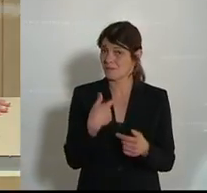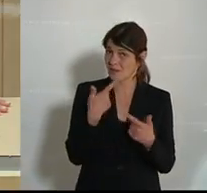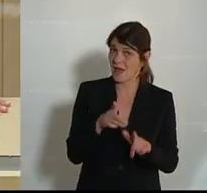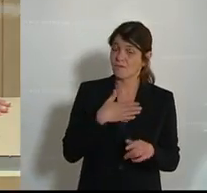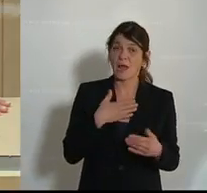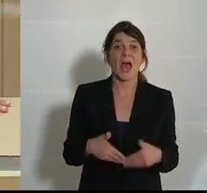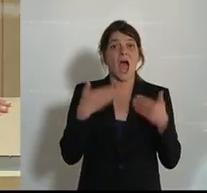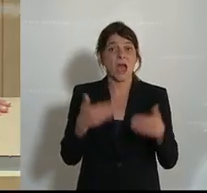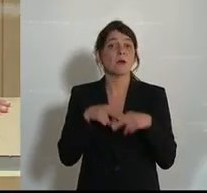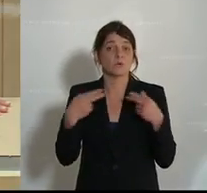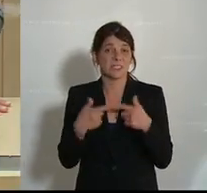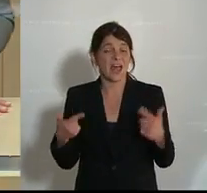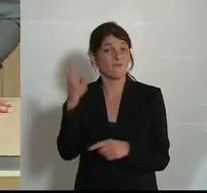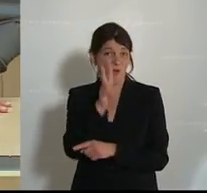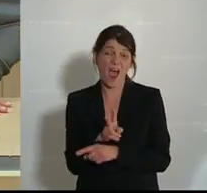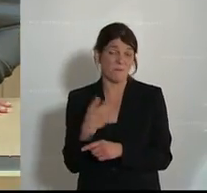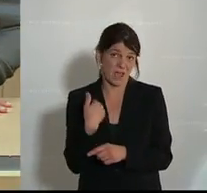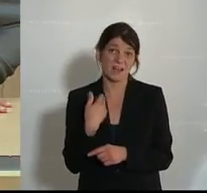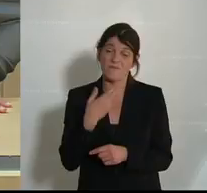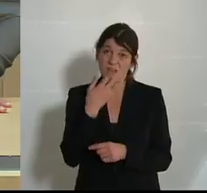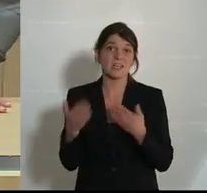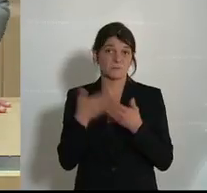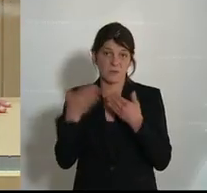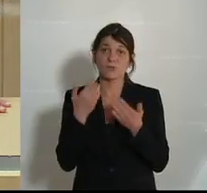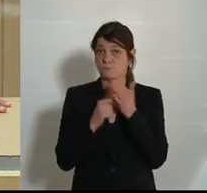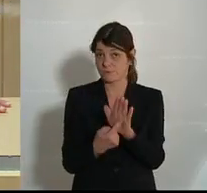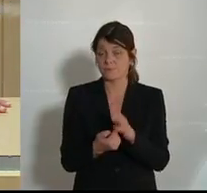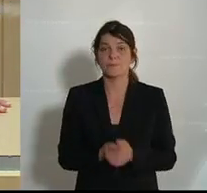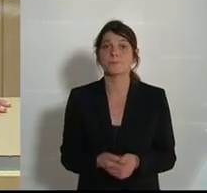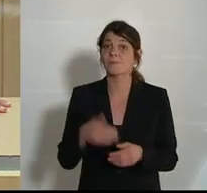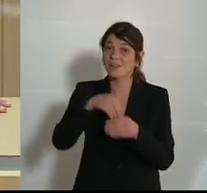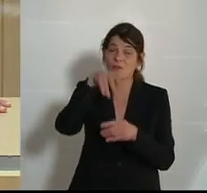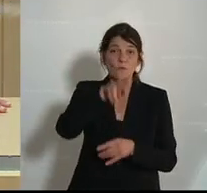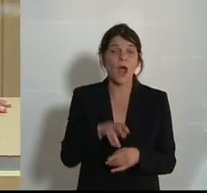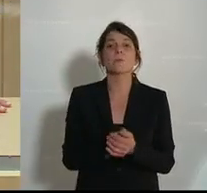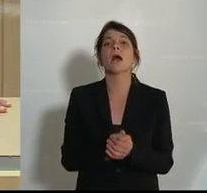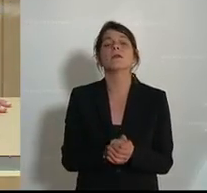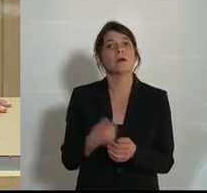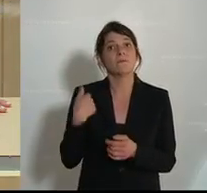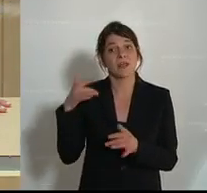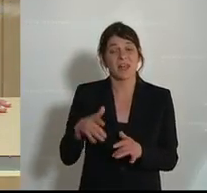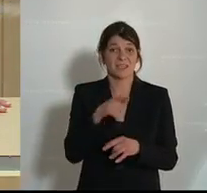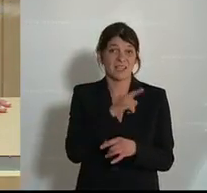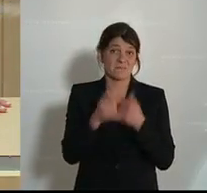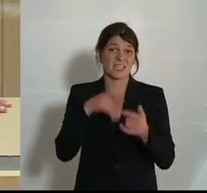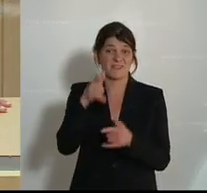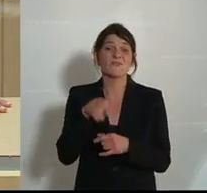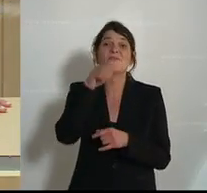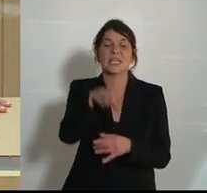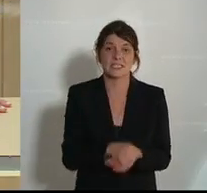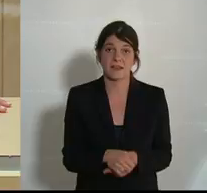mein Heimatbundesland Vorarlberg in dieser Sache als Beispiel bemühen. In Vorarlberg haben wir seit